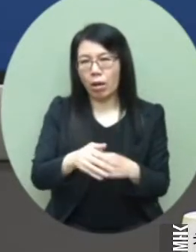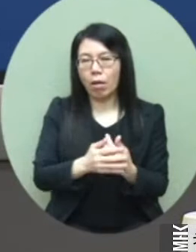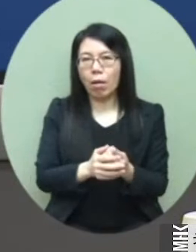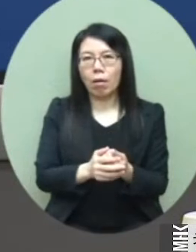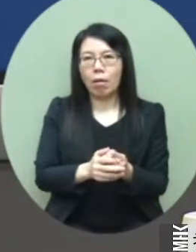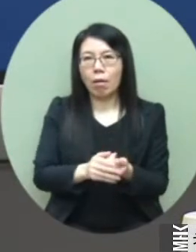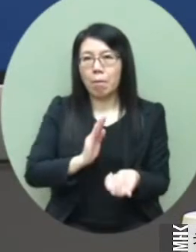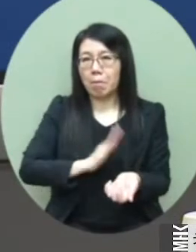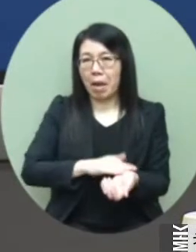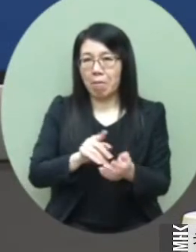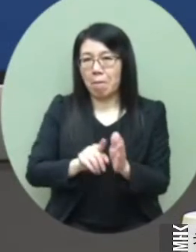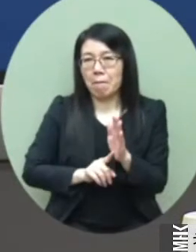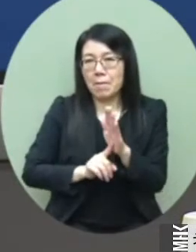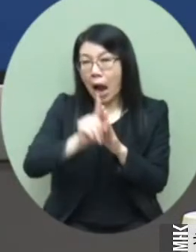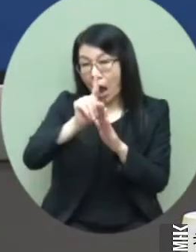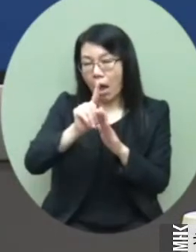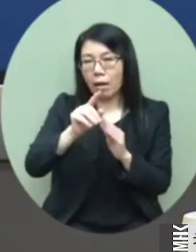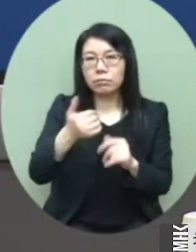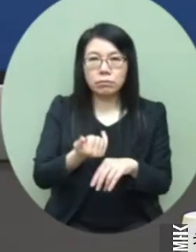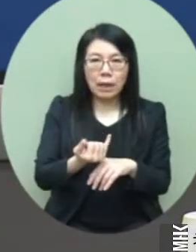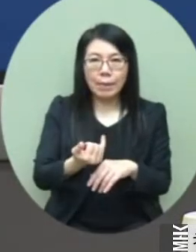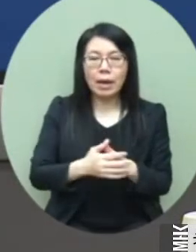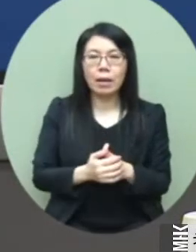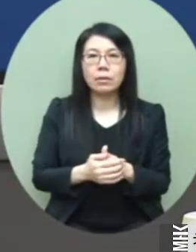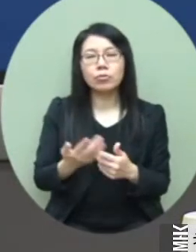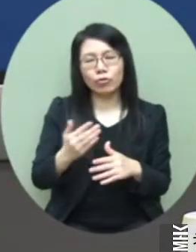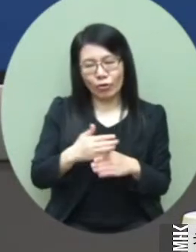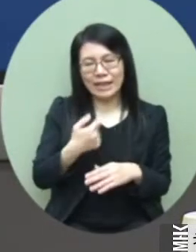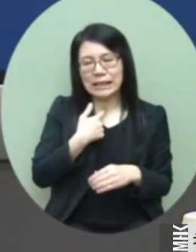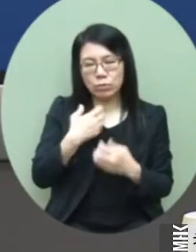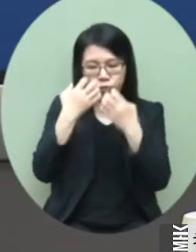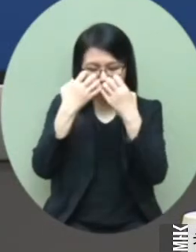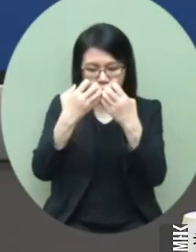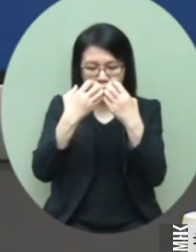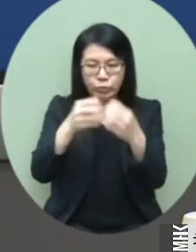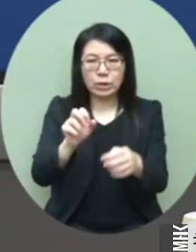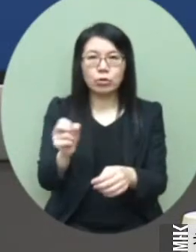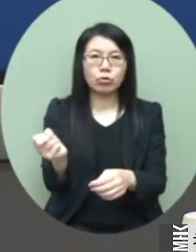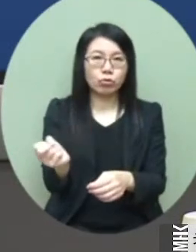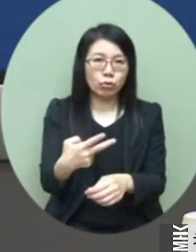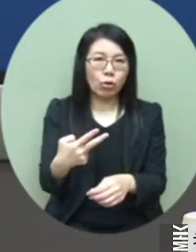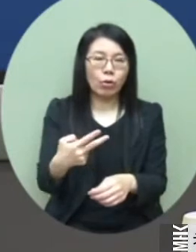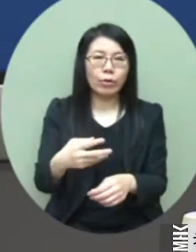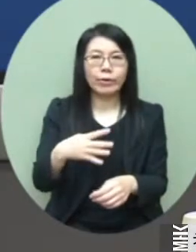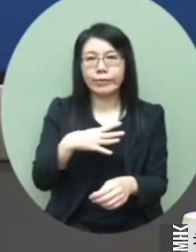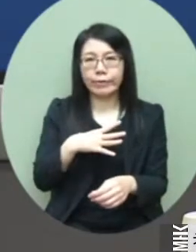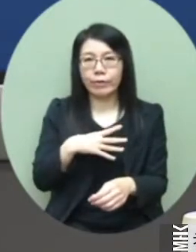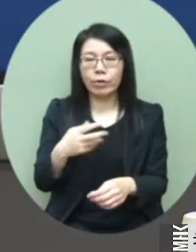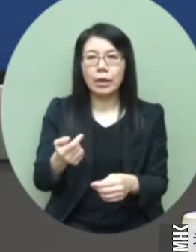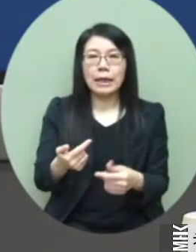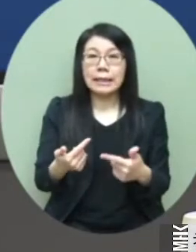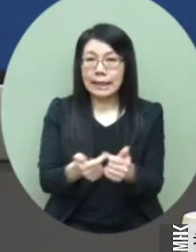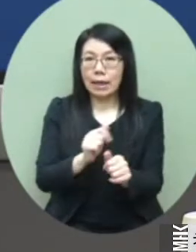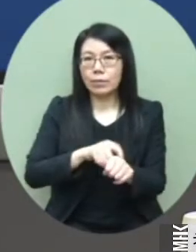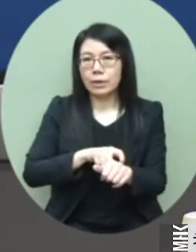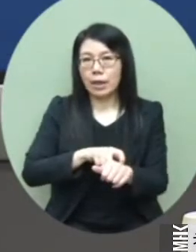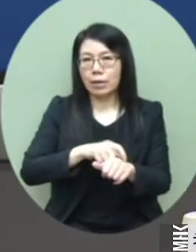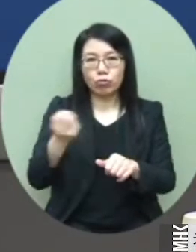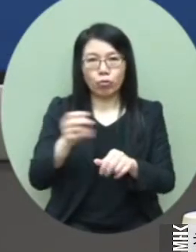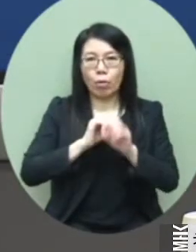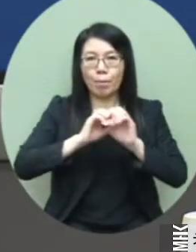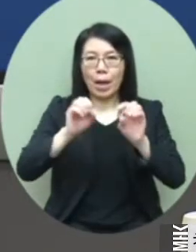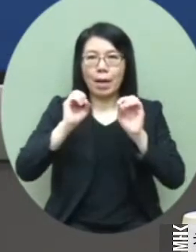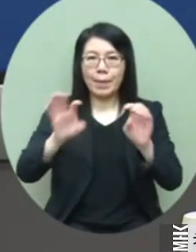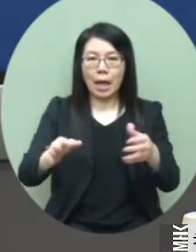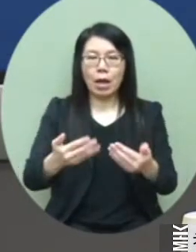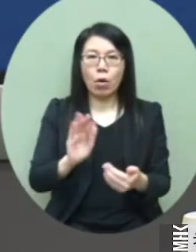嘅反彈啊？咁所以咪就係要再觀察個情況，我哋就會適時咧同大家公佈